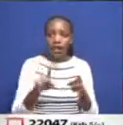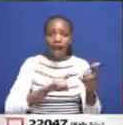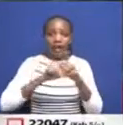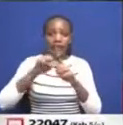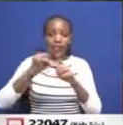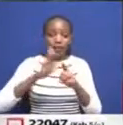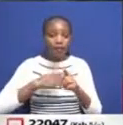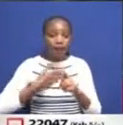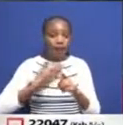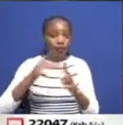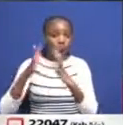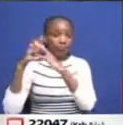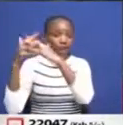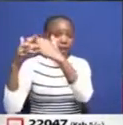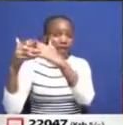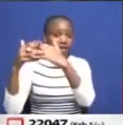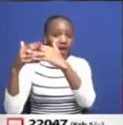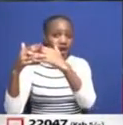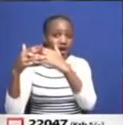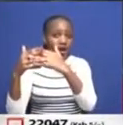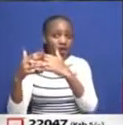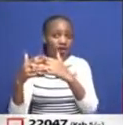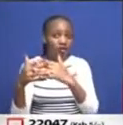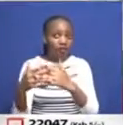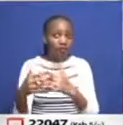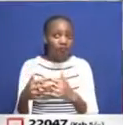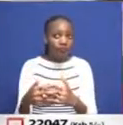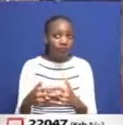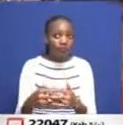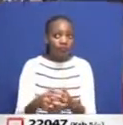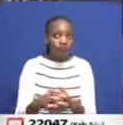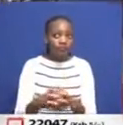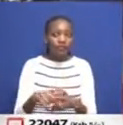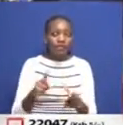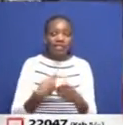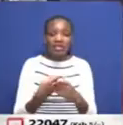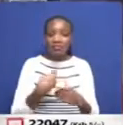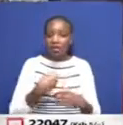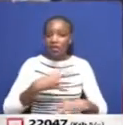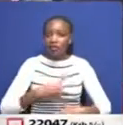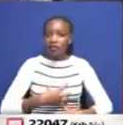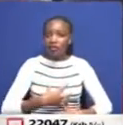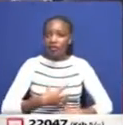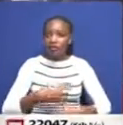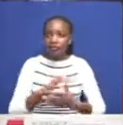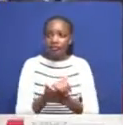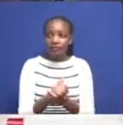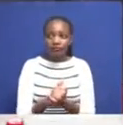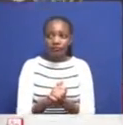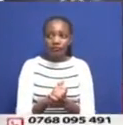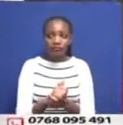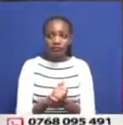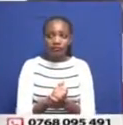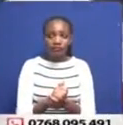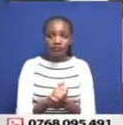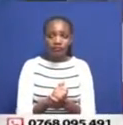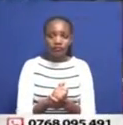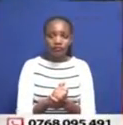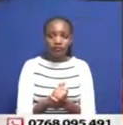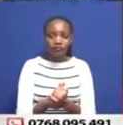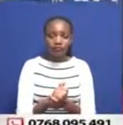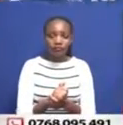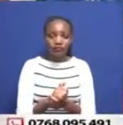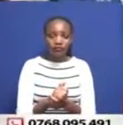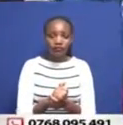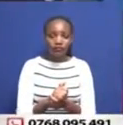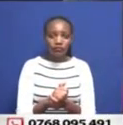Washington, America, ambapo nimetoka huko nikastaafu. Nzenze anasikitika kuwa ujio utandawazi